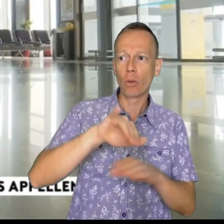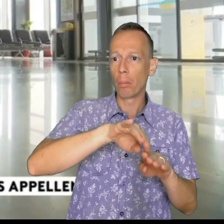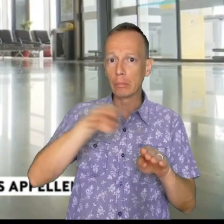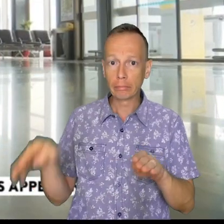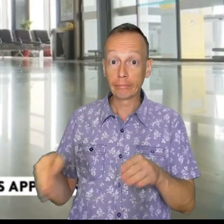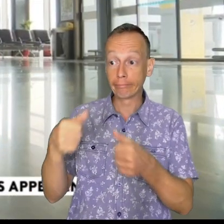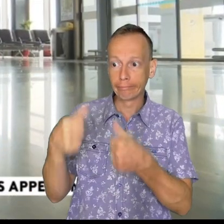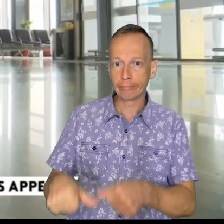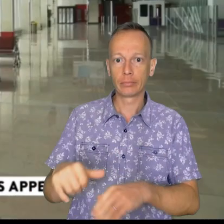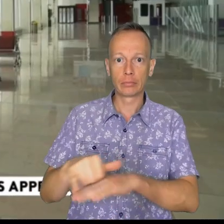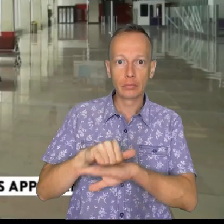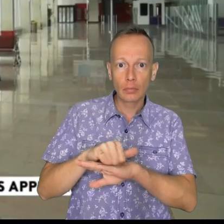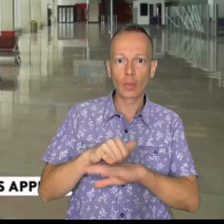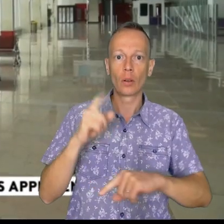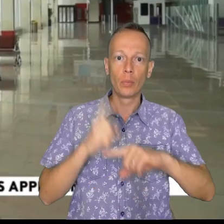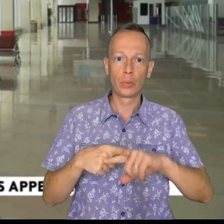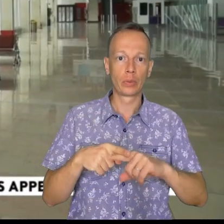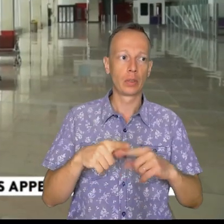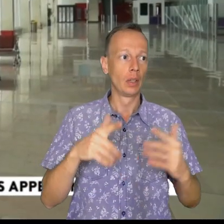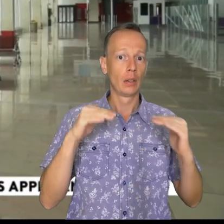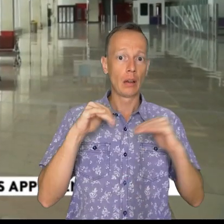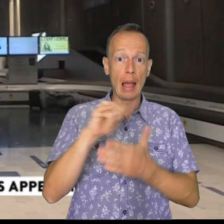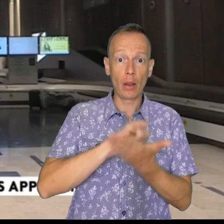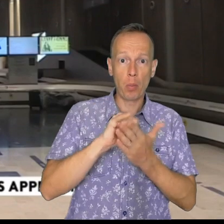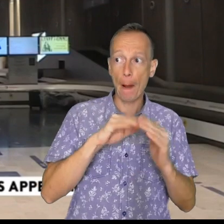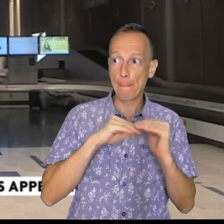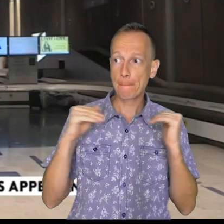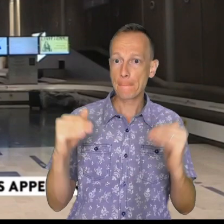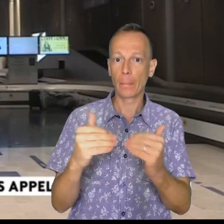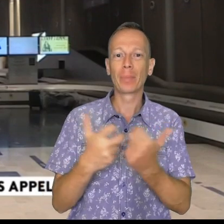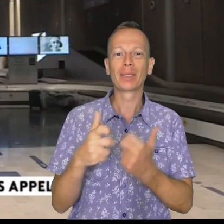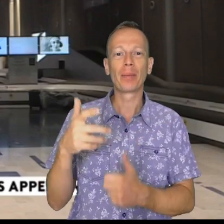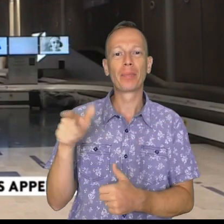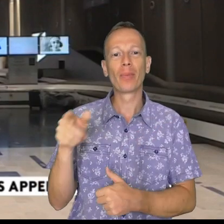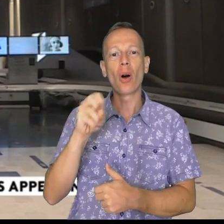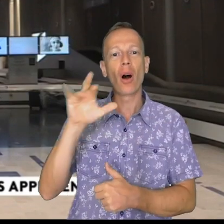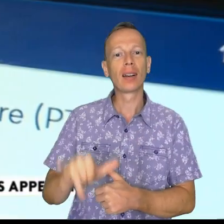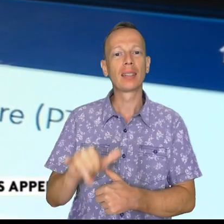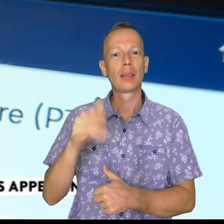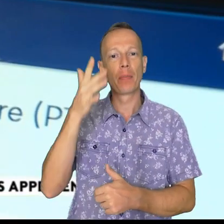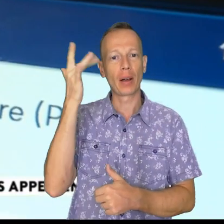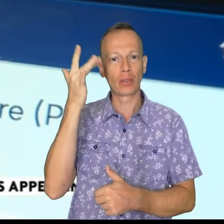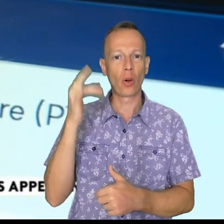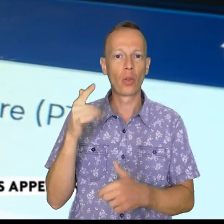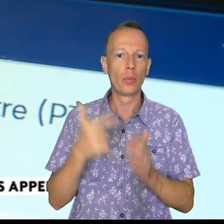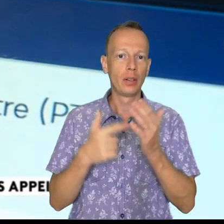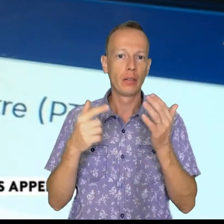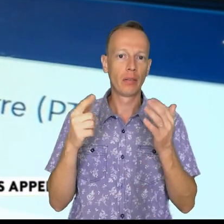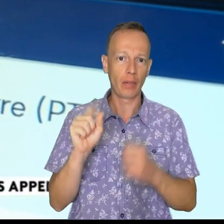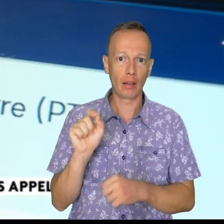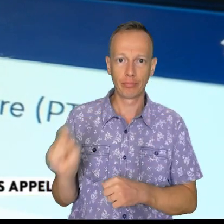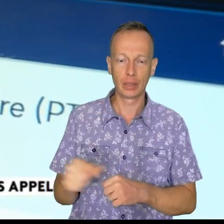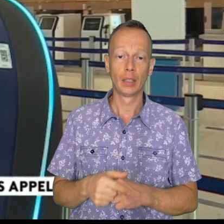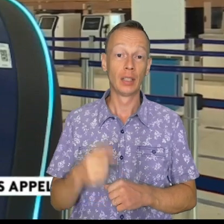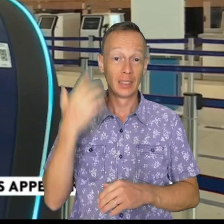et des aérogares complètement vides de passagers, comme ici à Orly au printemps 2020. Pour l'heure, malgré la quasi-refermeture des frontières pour